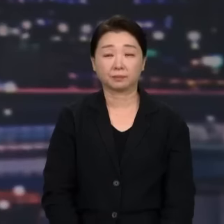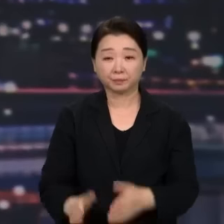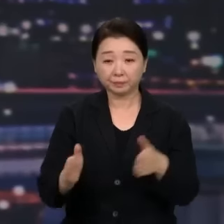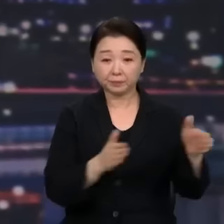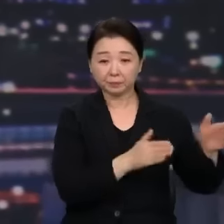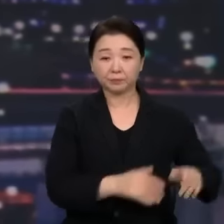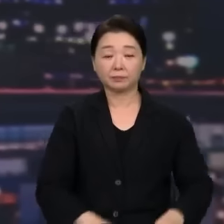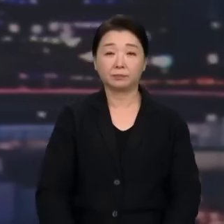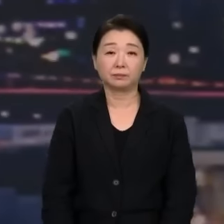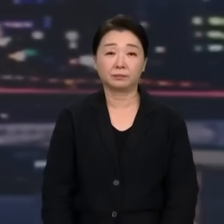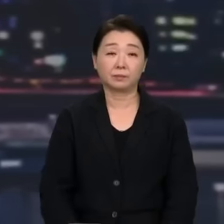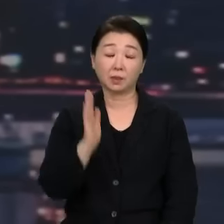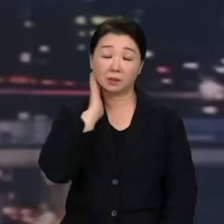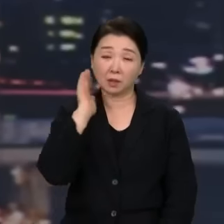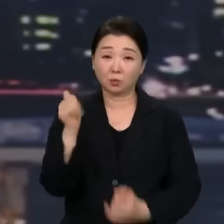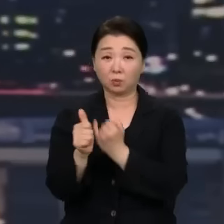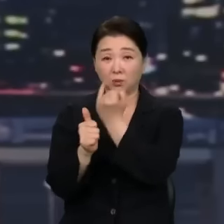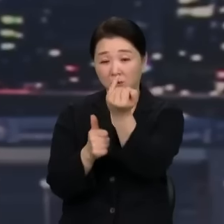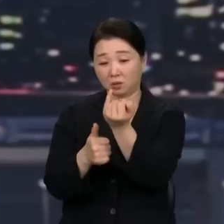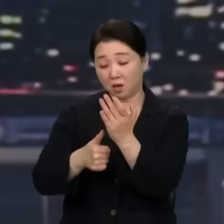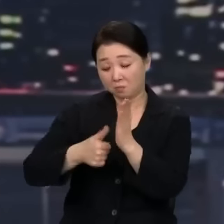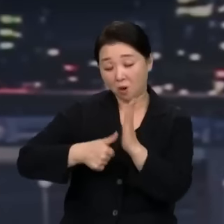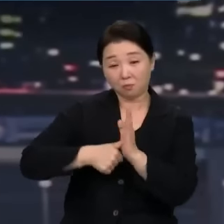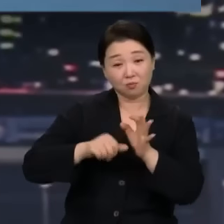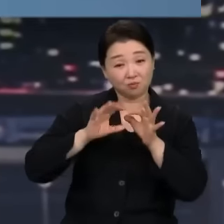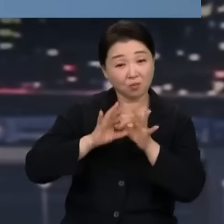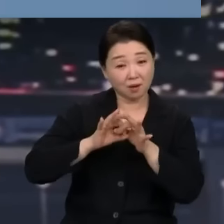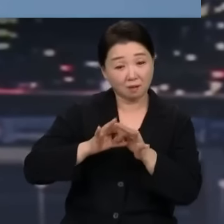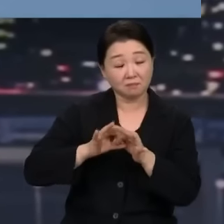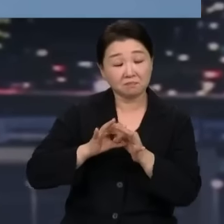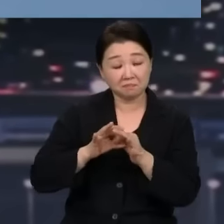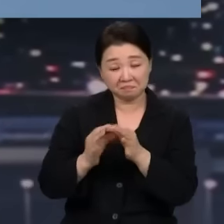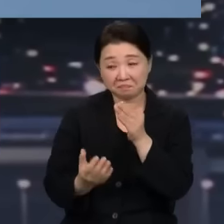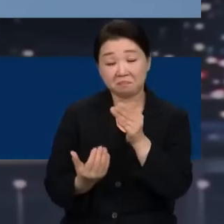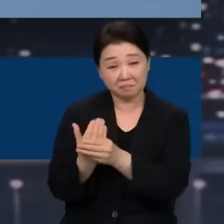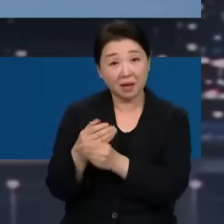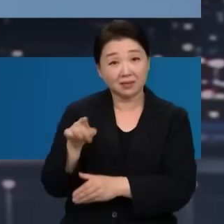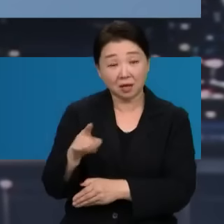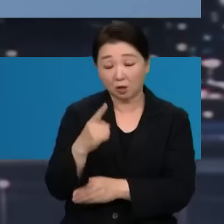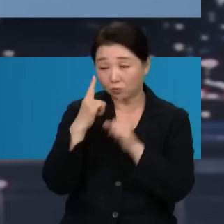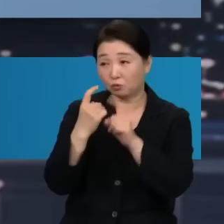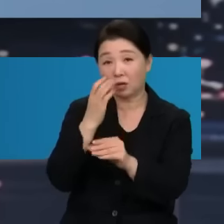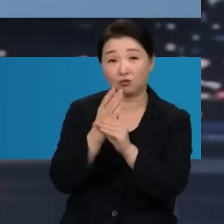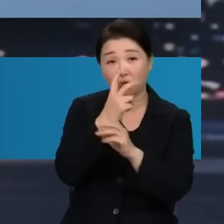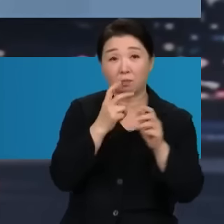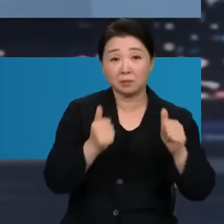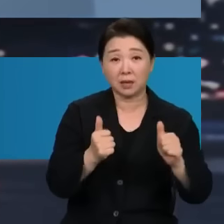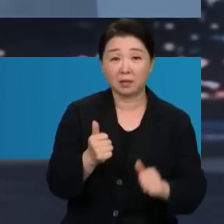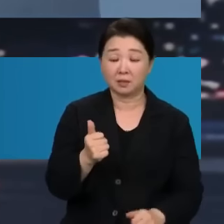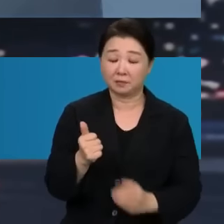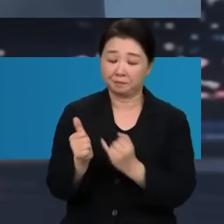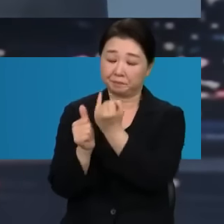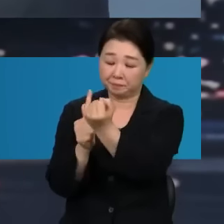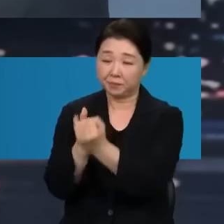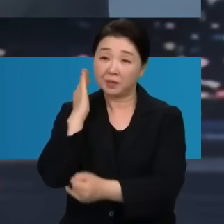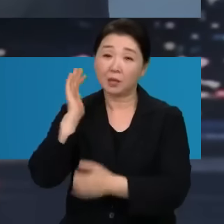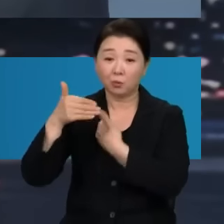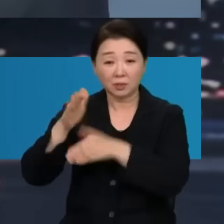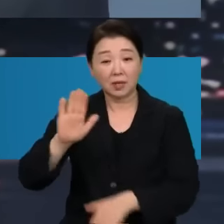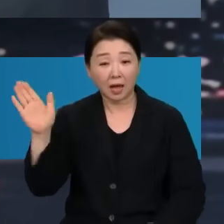다음 소식입니다. 김건희 여사의 명품백 수수 의혹 등을 수사하고 있는 검찰이 김 여사를 대통령실이나 검찰청사가